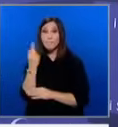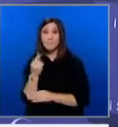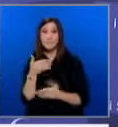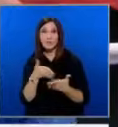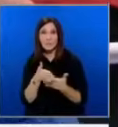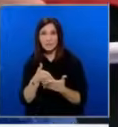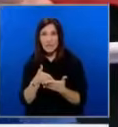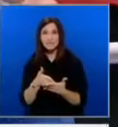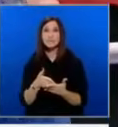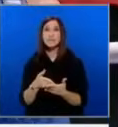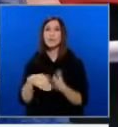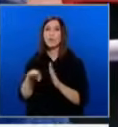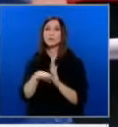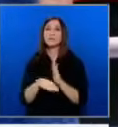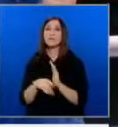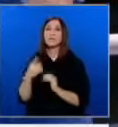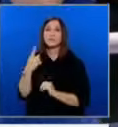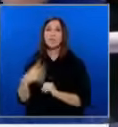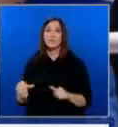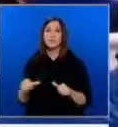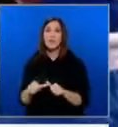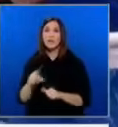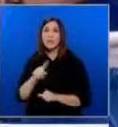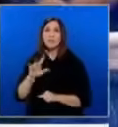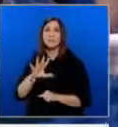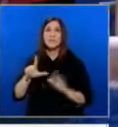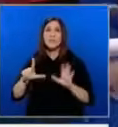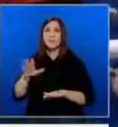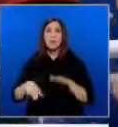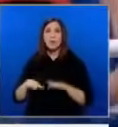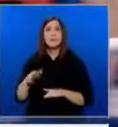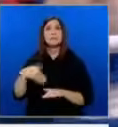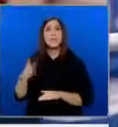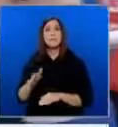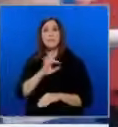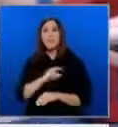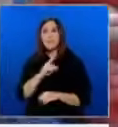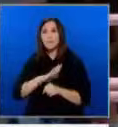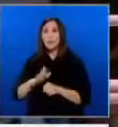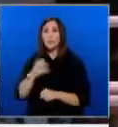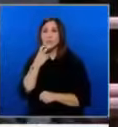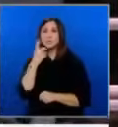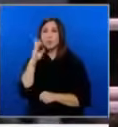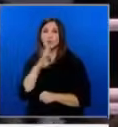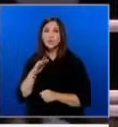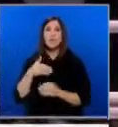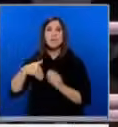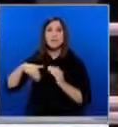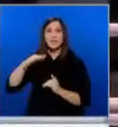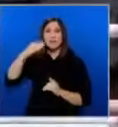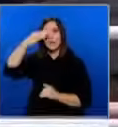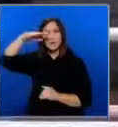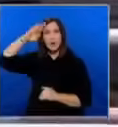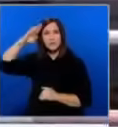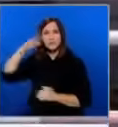си препятствие и се класира за четвъртфиналите в категория до 57 кг след победа с пълно съдийско единодушие над ирландската